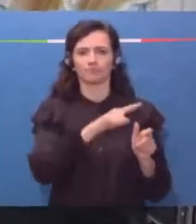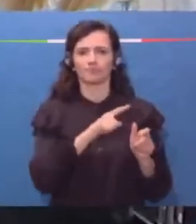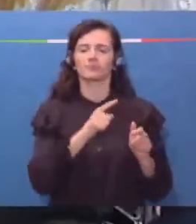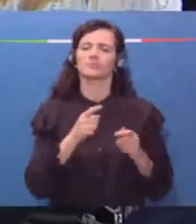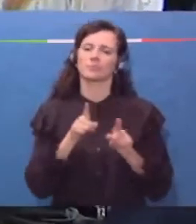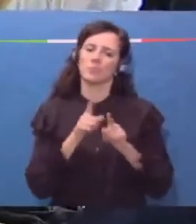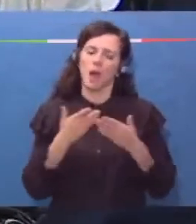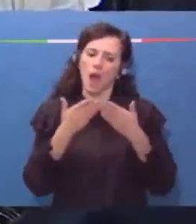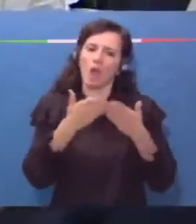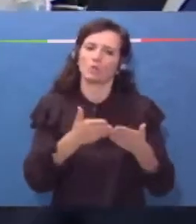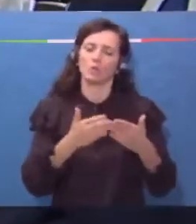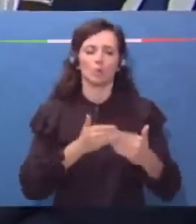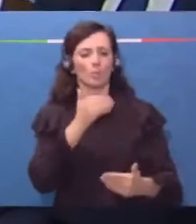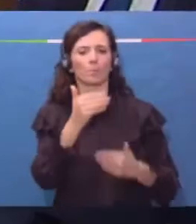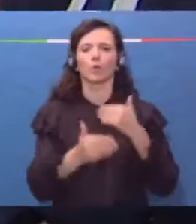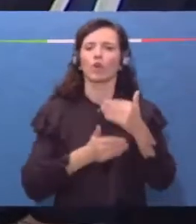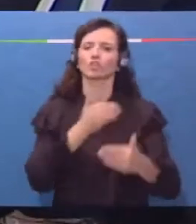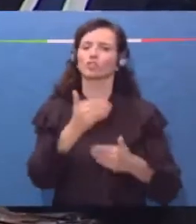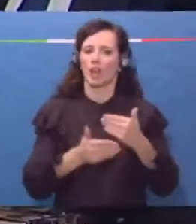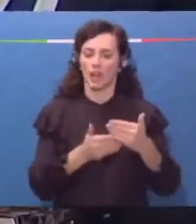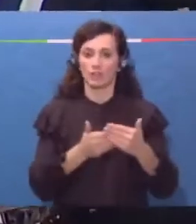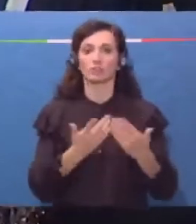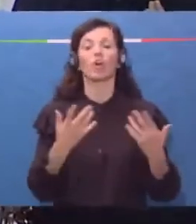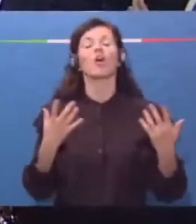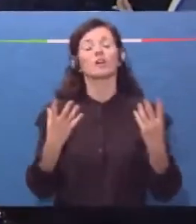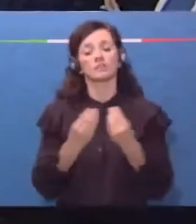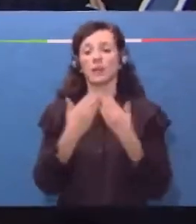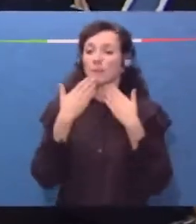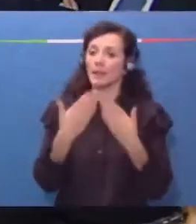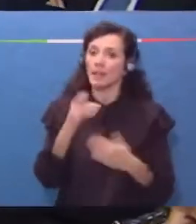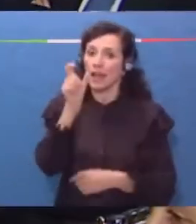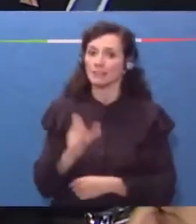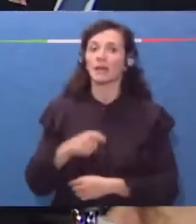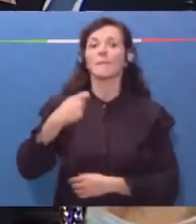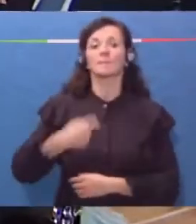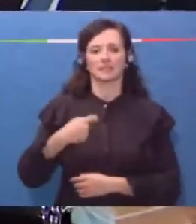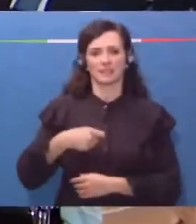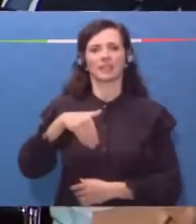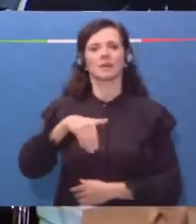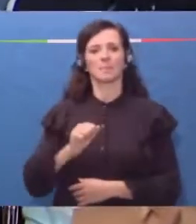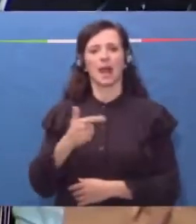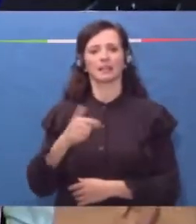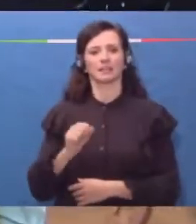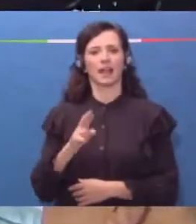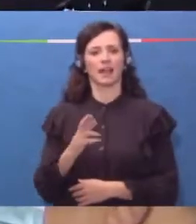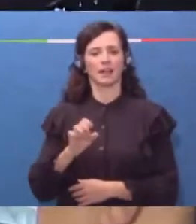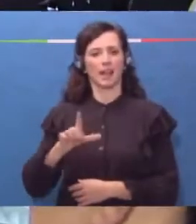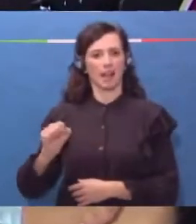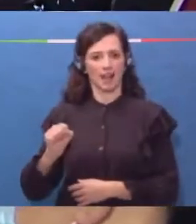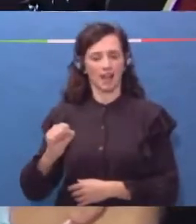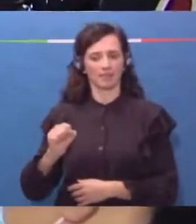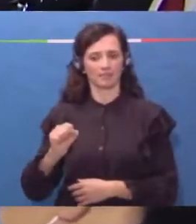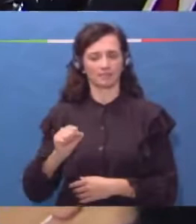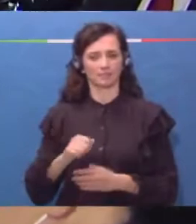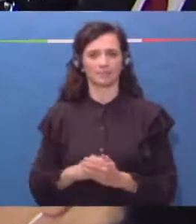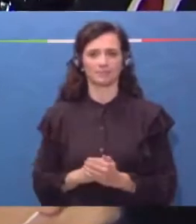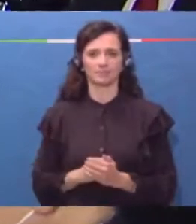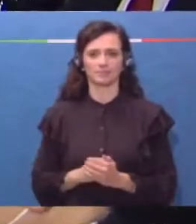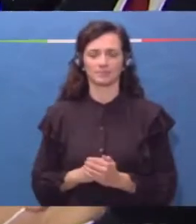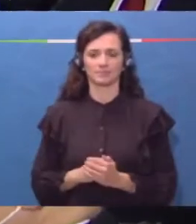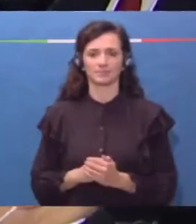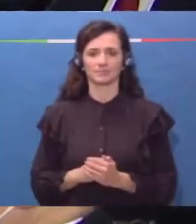il processo, e il presidente Mattarella, accanto al quale